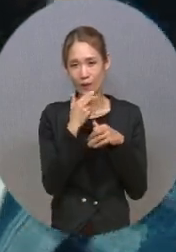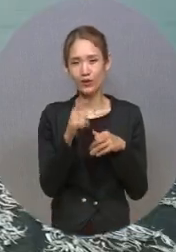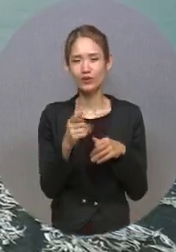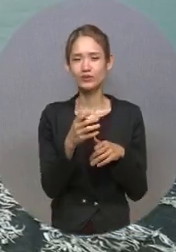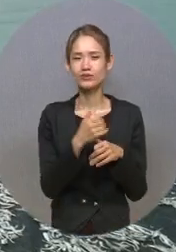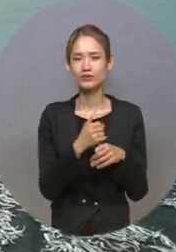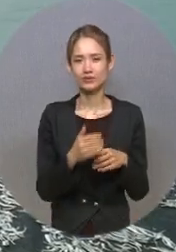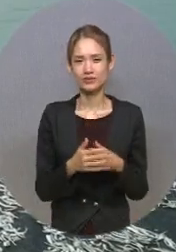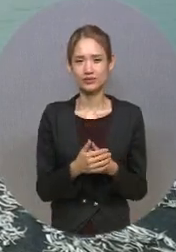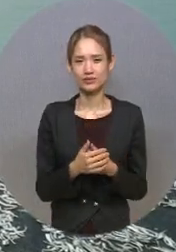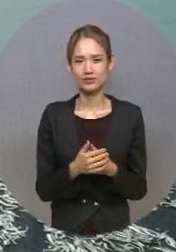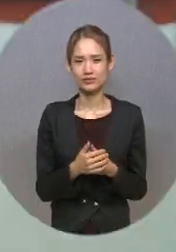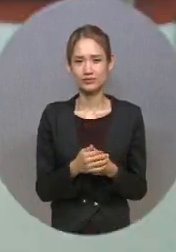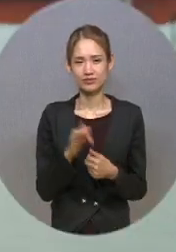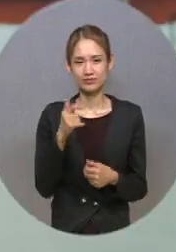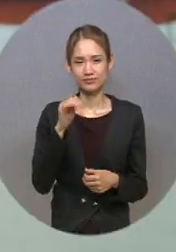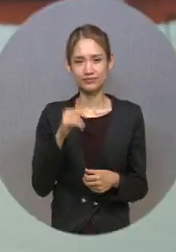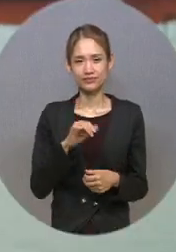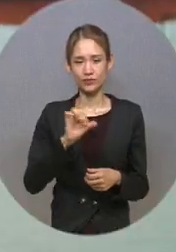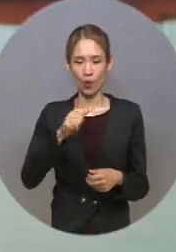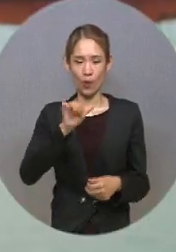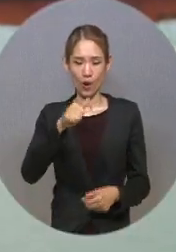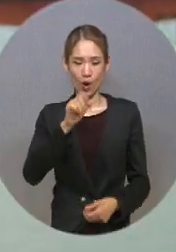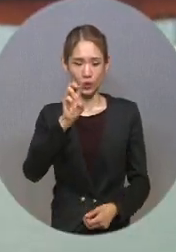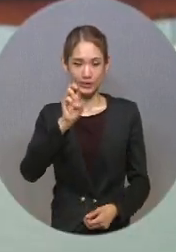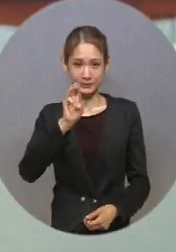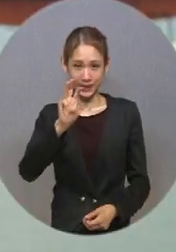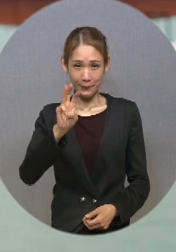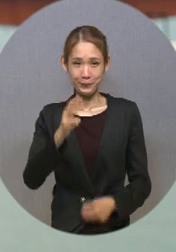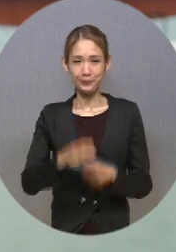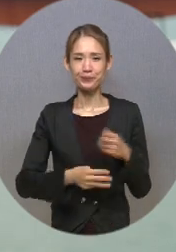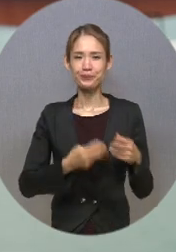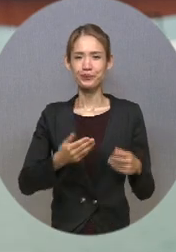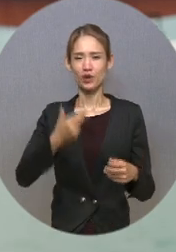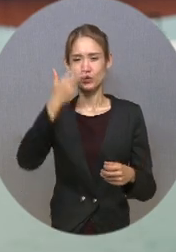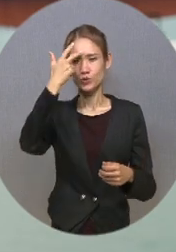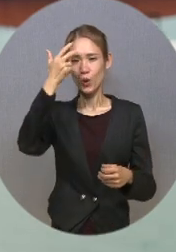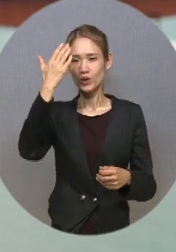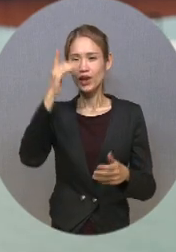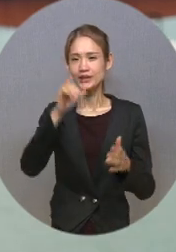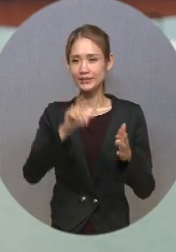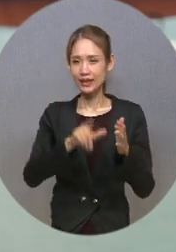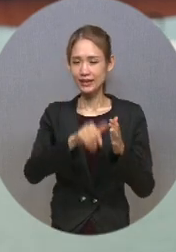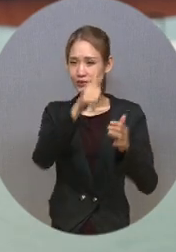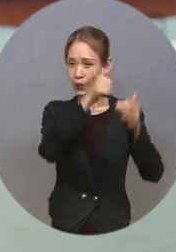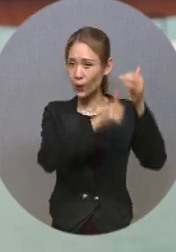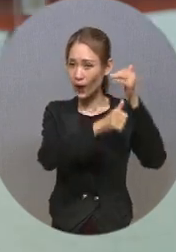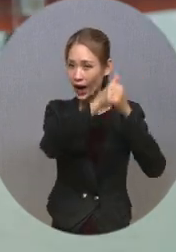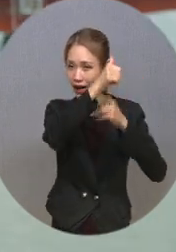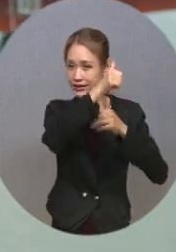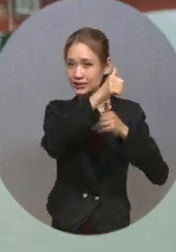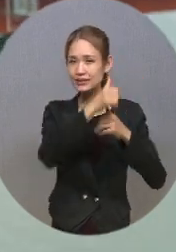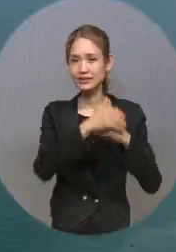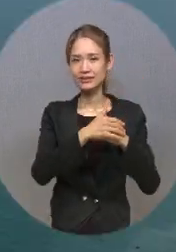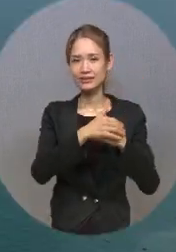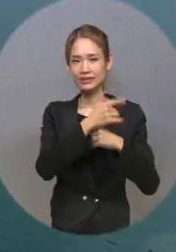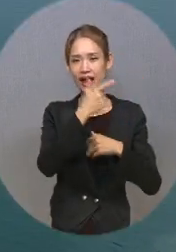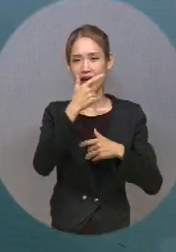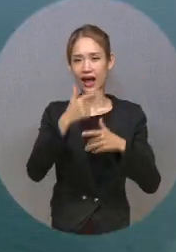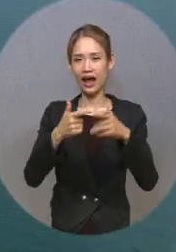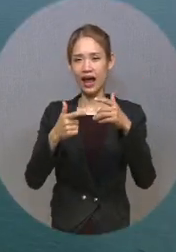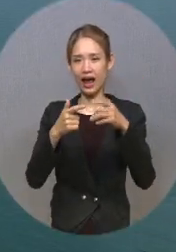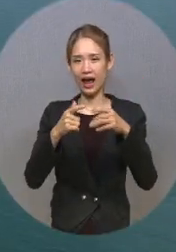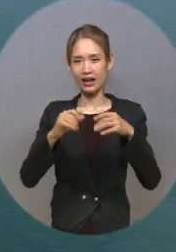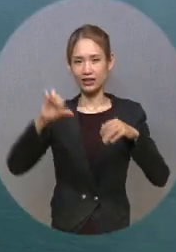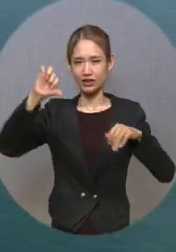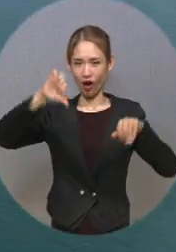파는데 죽방염은 553년 전에 조선시대에 우리 조상님들이 대나무를 저렇게